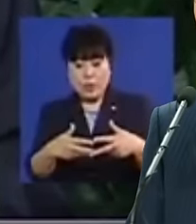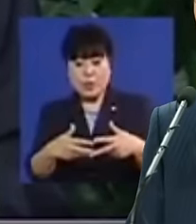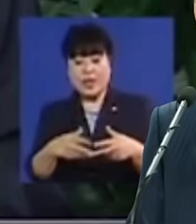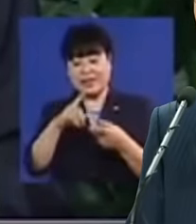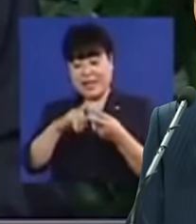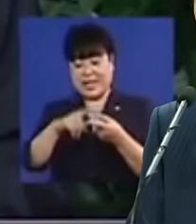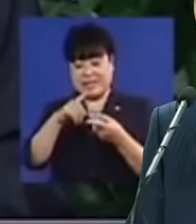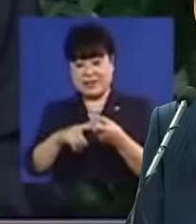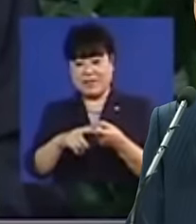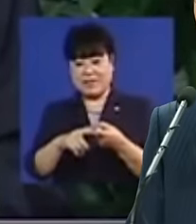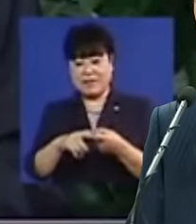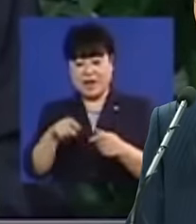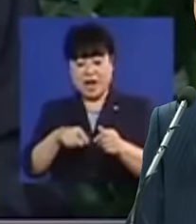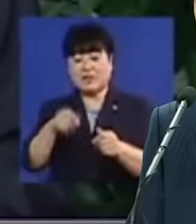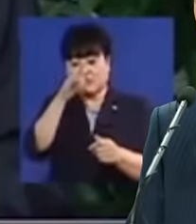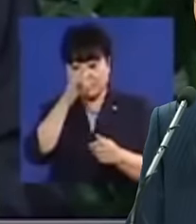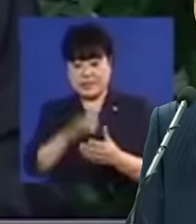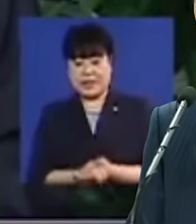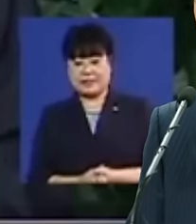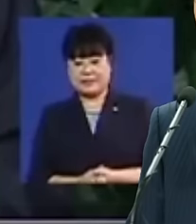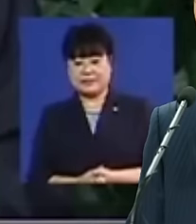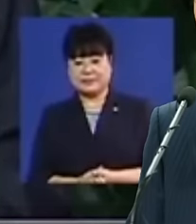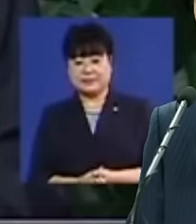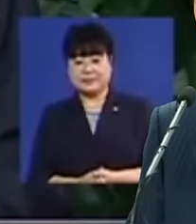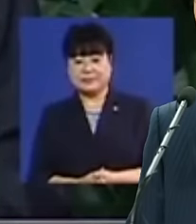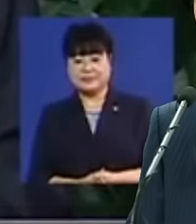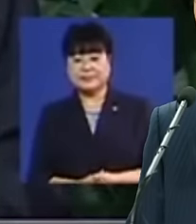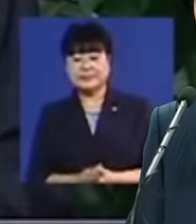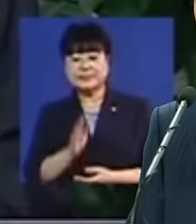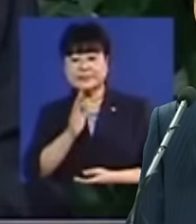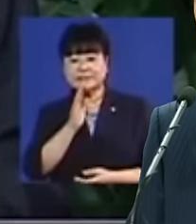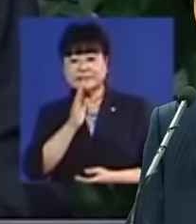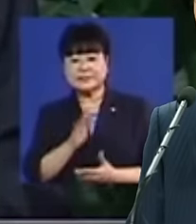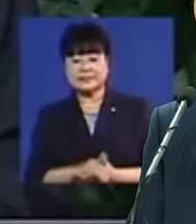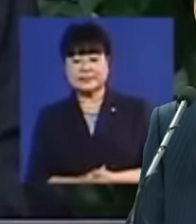관해서 하나님 말씀하시는 것은 귀를 안 기울일 때가 많습니다.